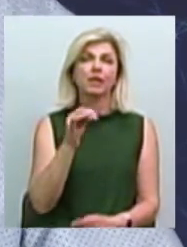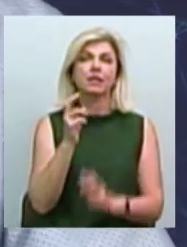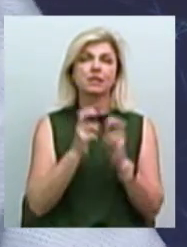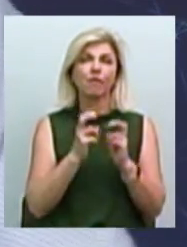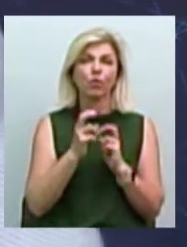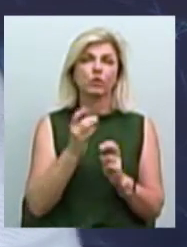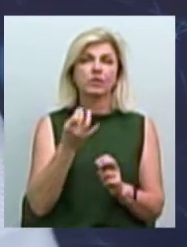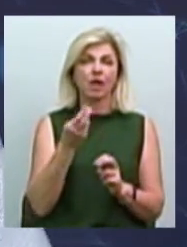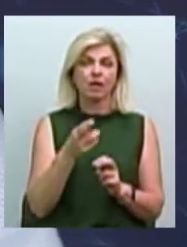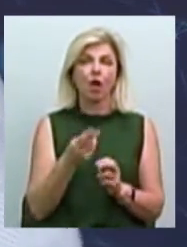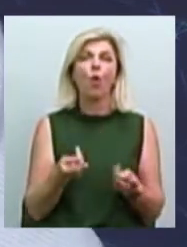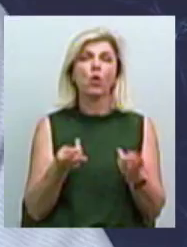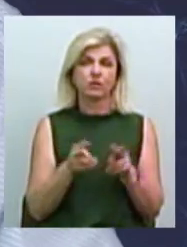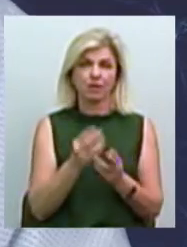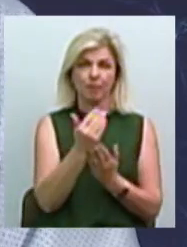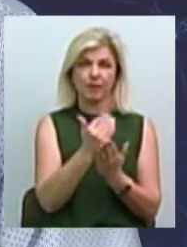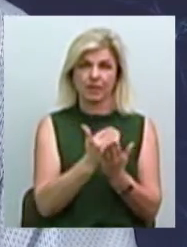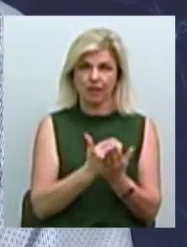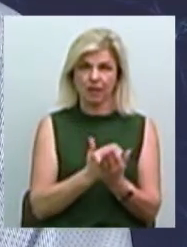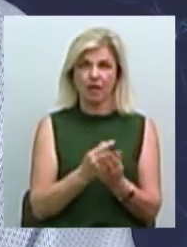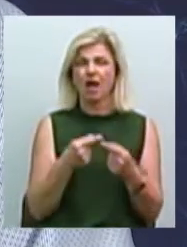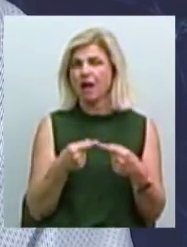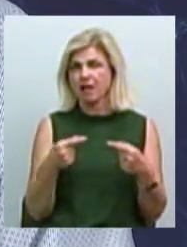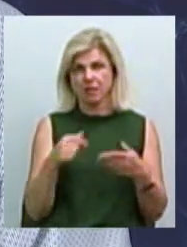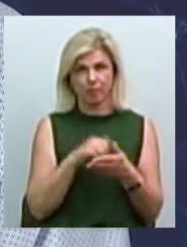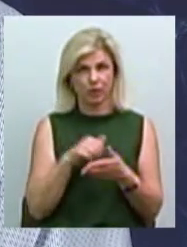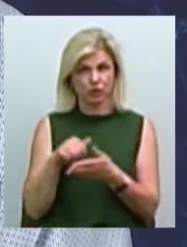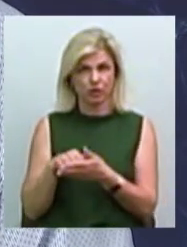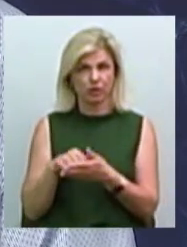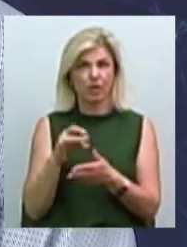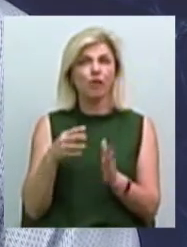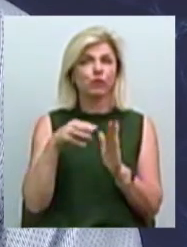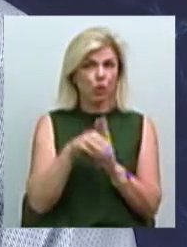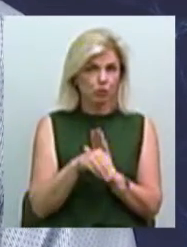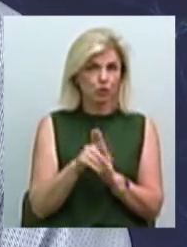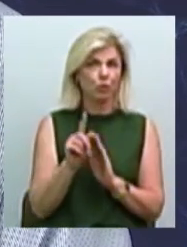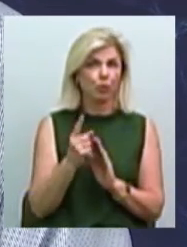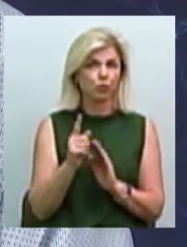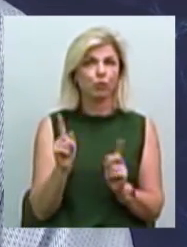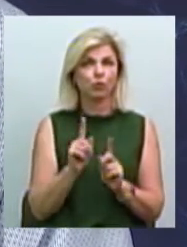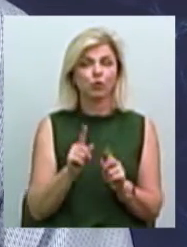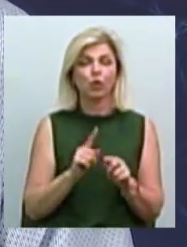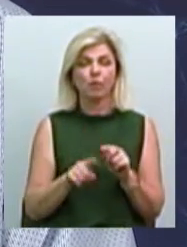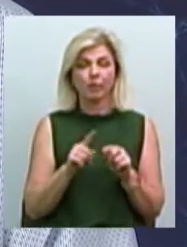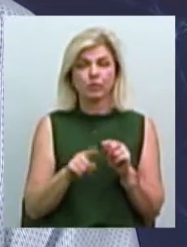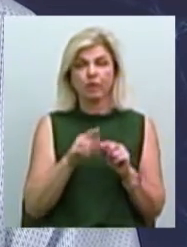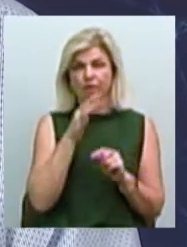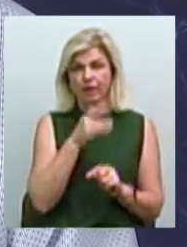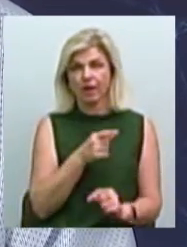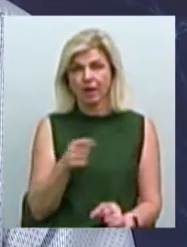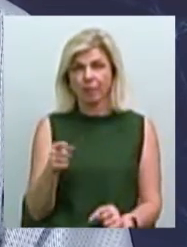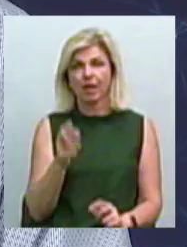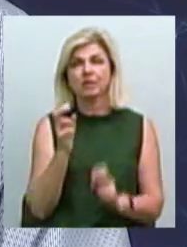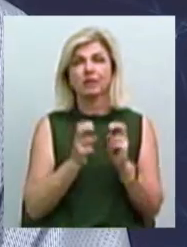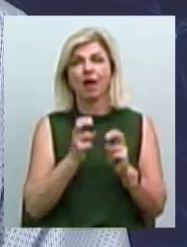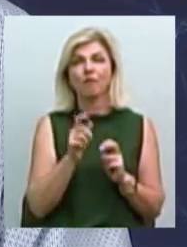списке по разным причинам, в том числе и потому, что, вот, насколько я понимаю, в ближайшее время